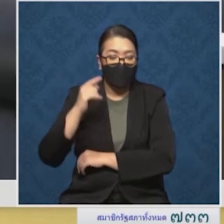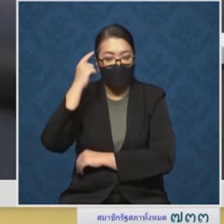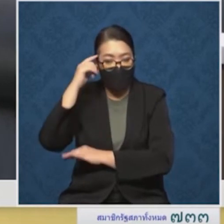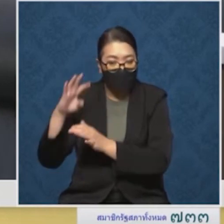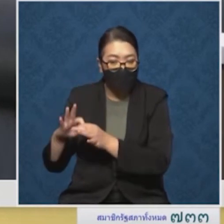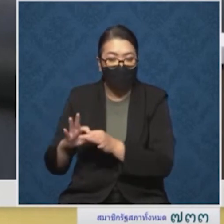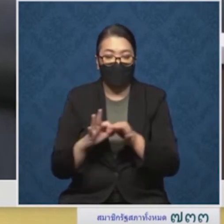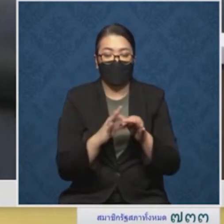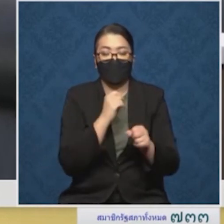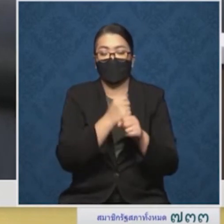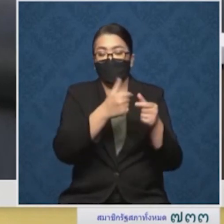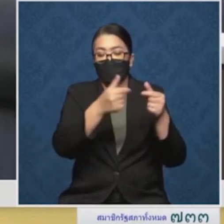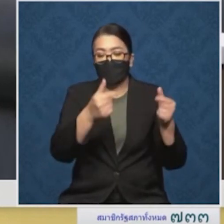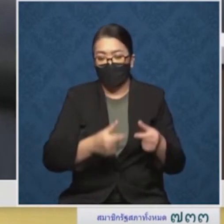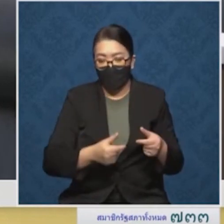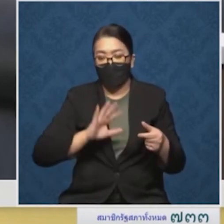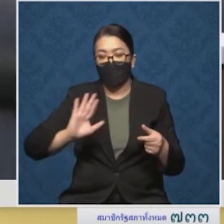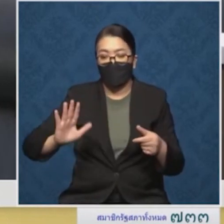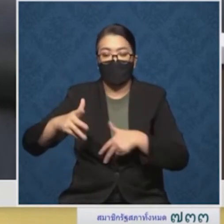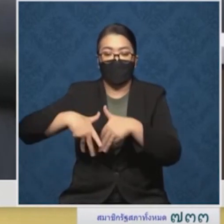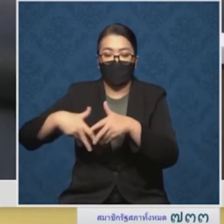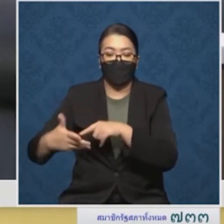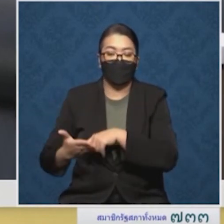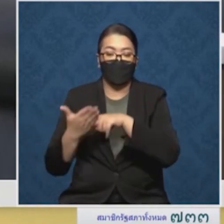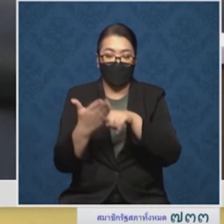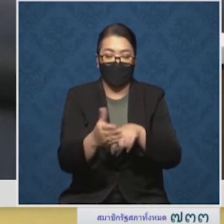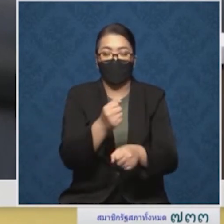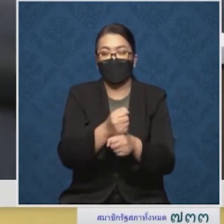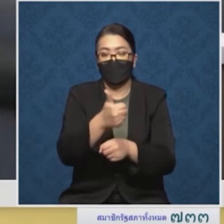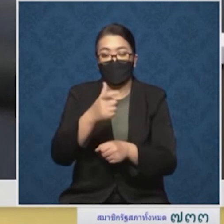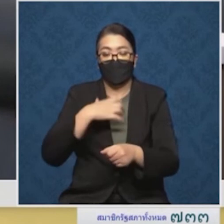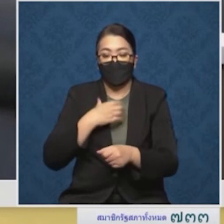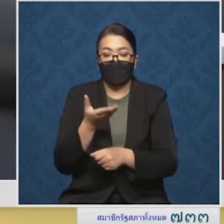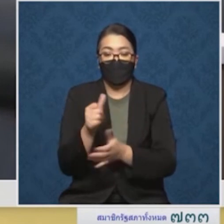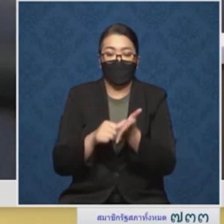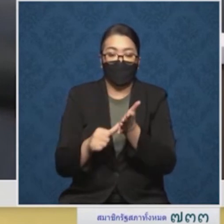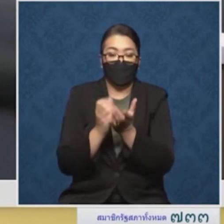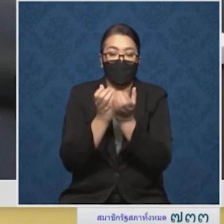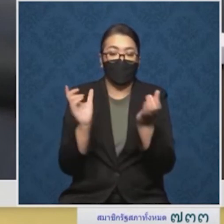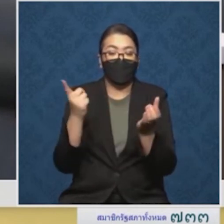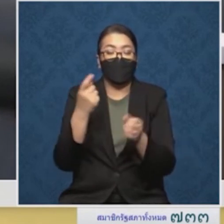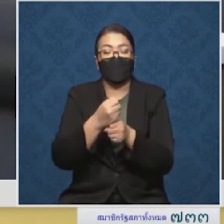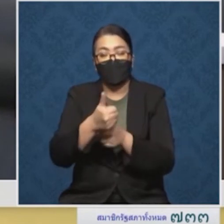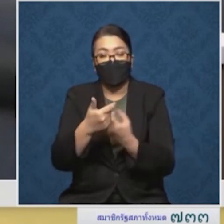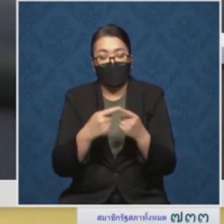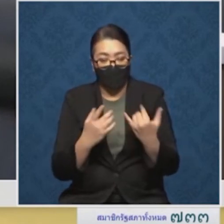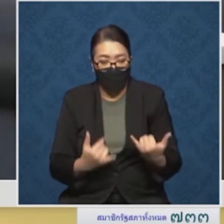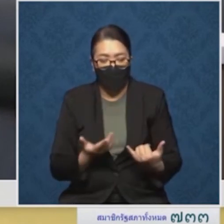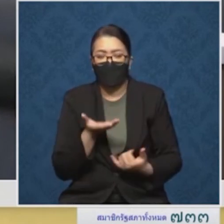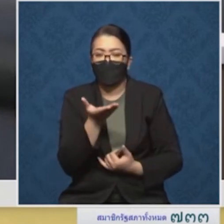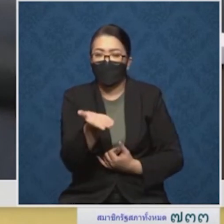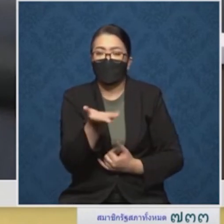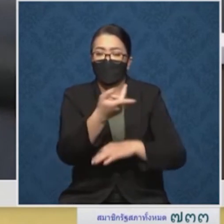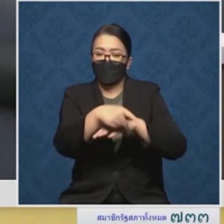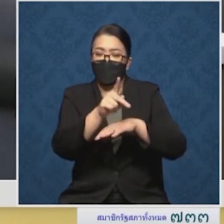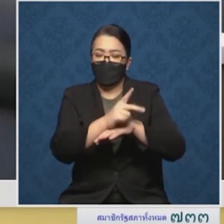ทางทจะทำให้ร่าง ของพกผมได้เดินต่อผมคเช่นั้นนะครัแต่ถึฉันนี้แล้เนี่ย ก็ยงจะต้องขอคามชัดเจ